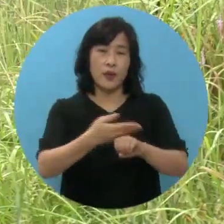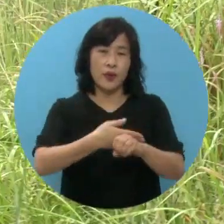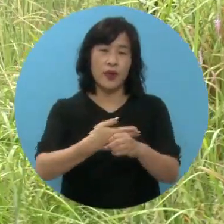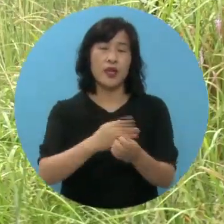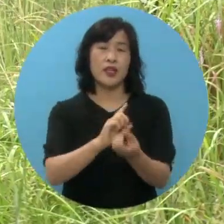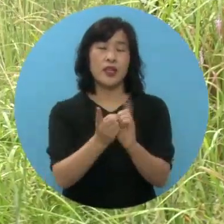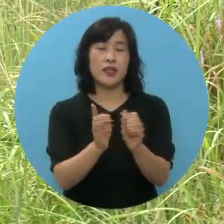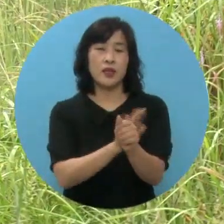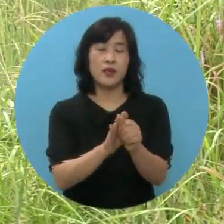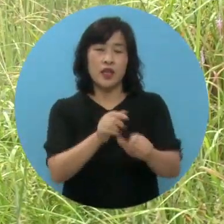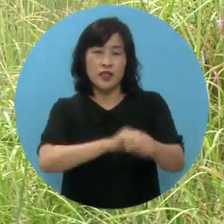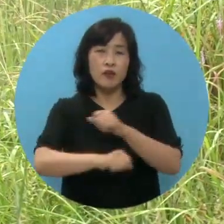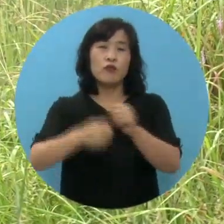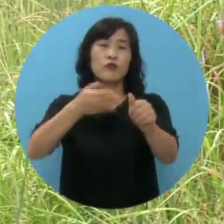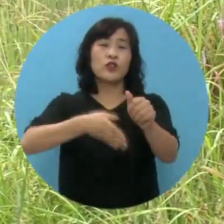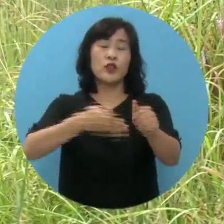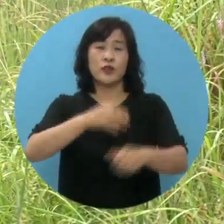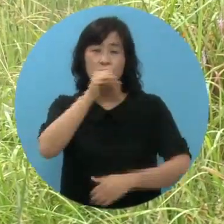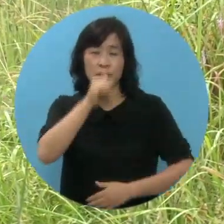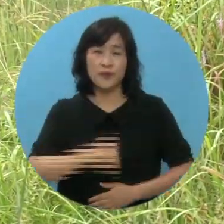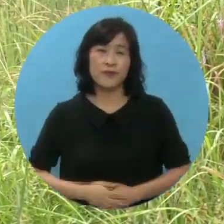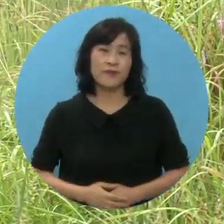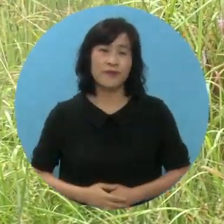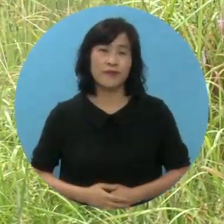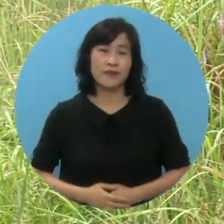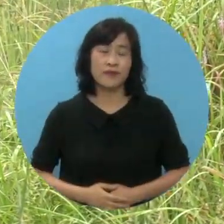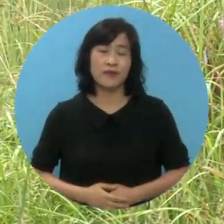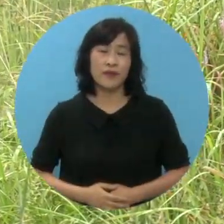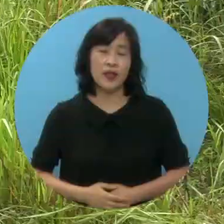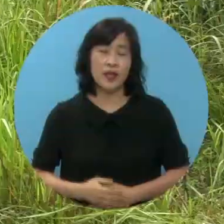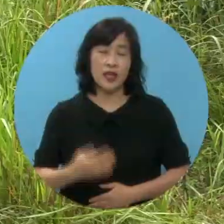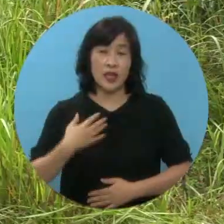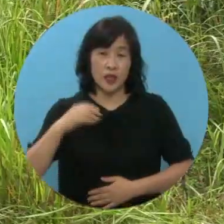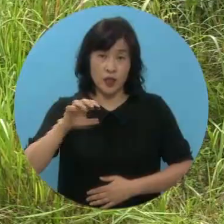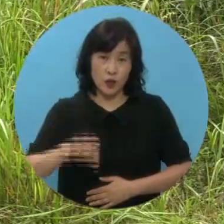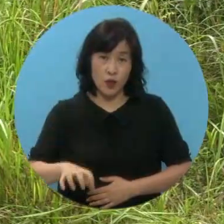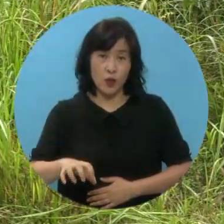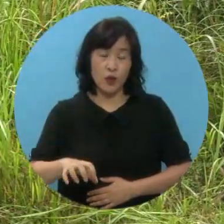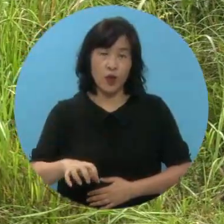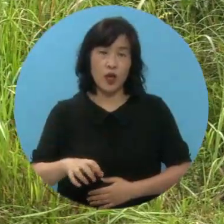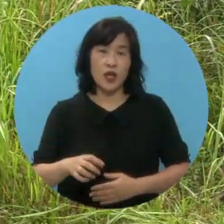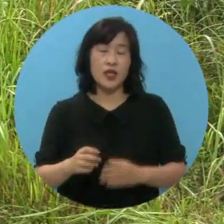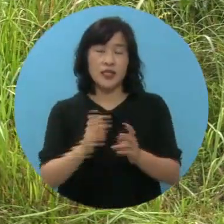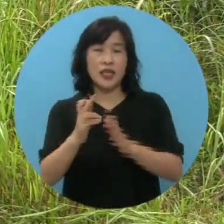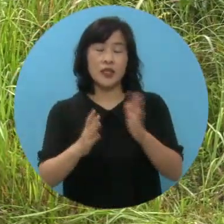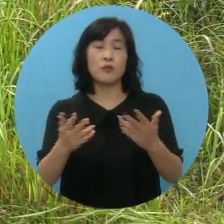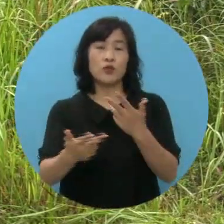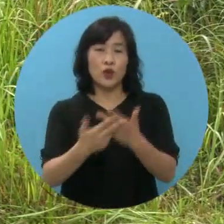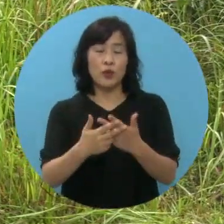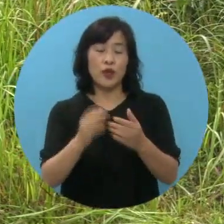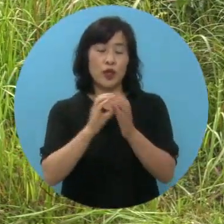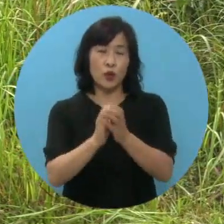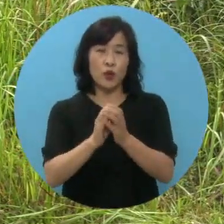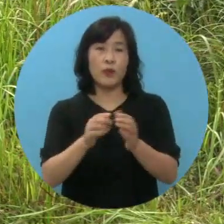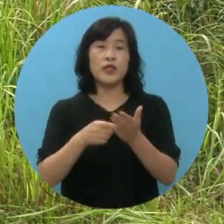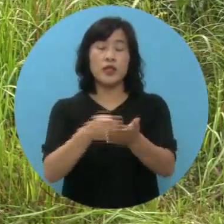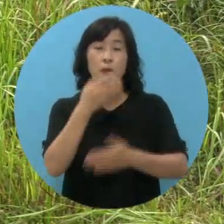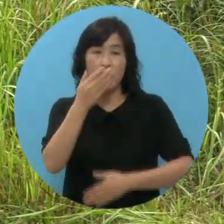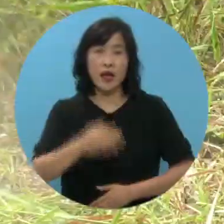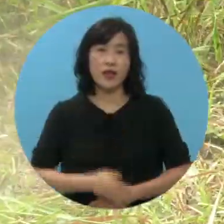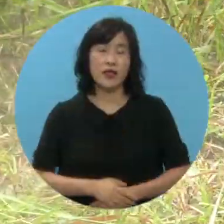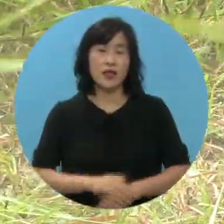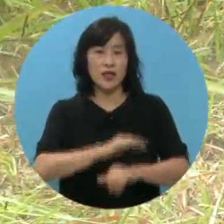벌초 대행 서비스를 적극적으로 권장하고 있습니다. 소재지 산림조합이나 농협에 신청하면 서비스를 이용할 수